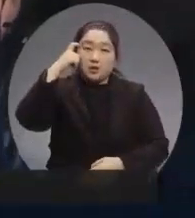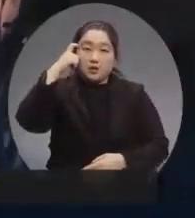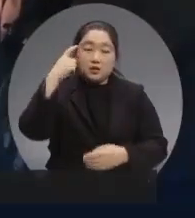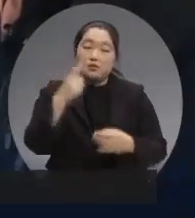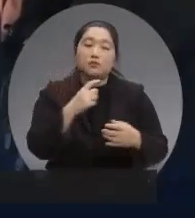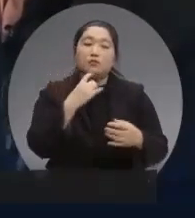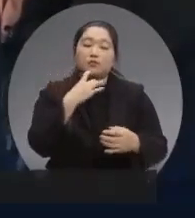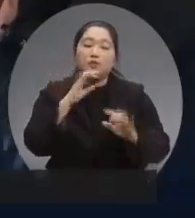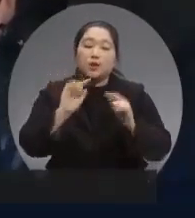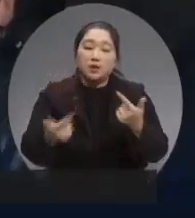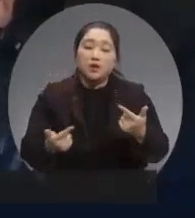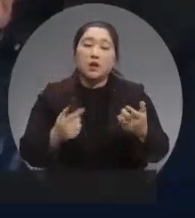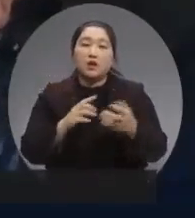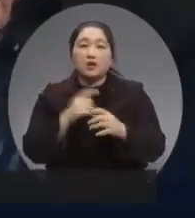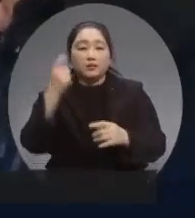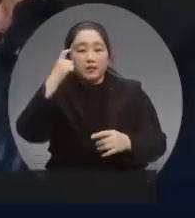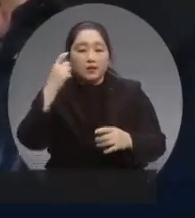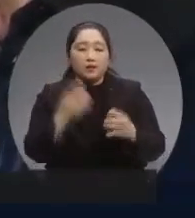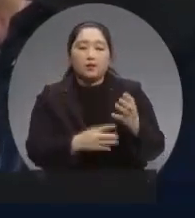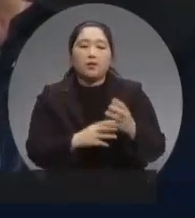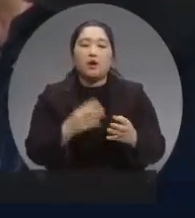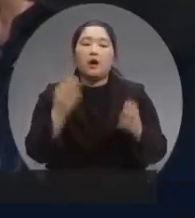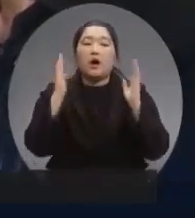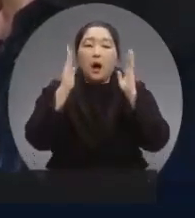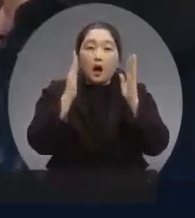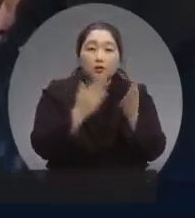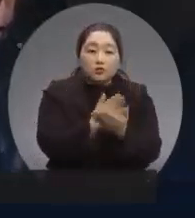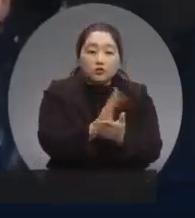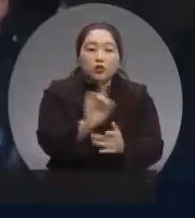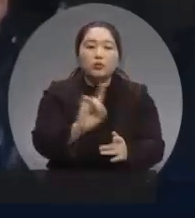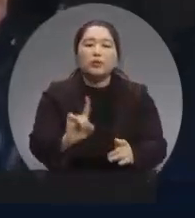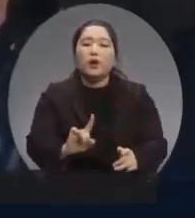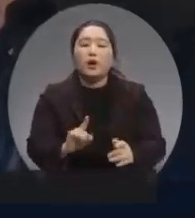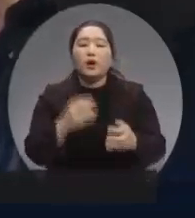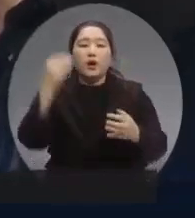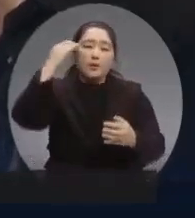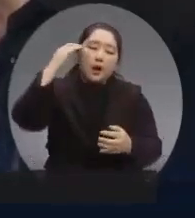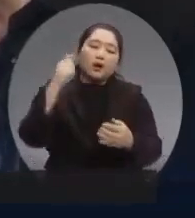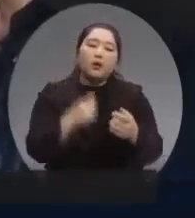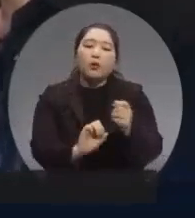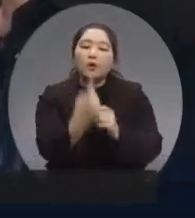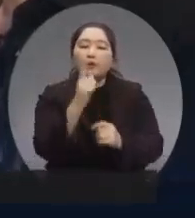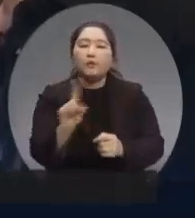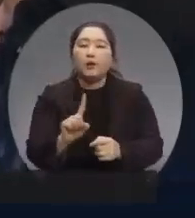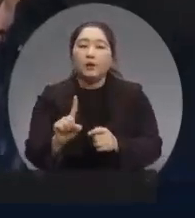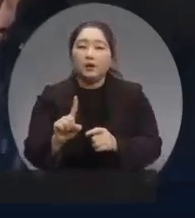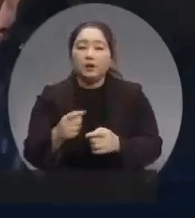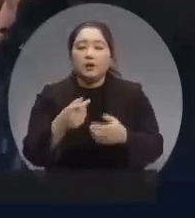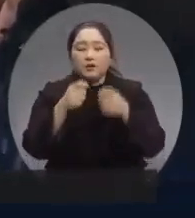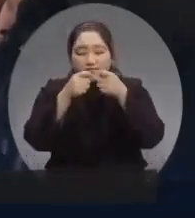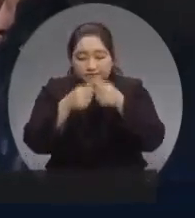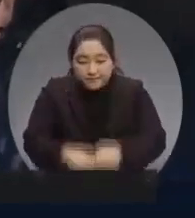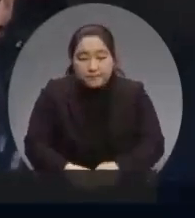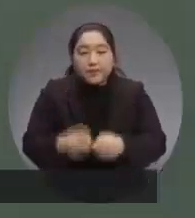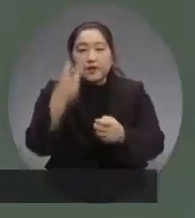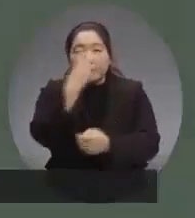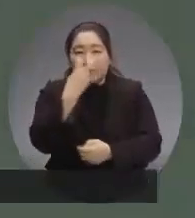비인지적 영역, 예를 들면 우리 아이가 학습 유형은 어떤지 또는 학습 저해 요인은 어떤 게 있는지 이런